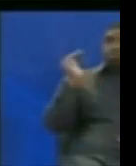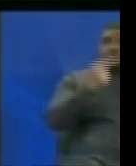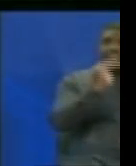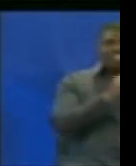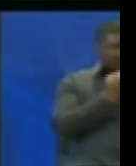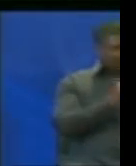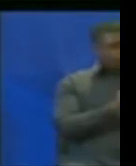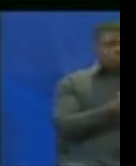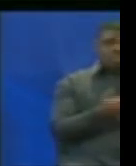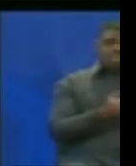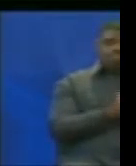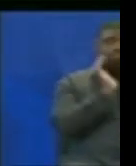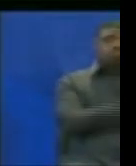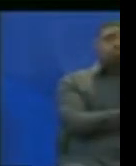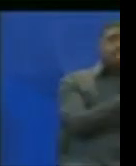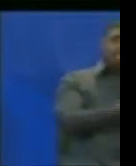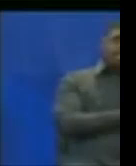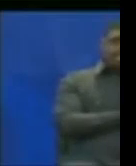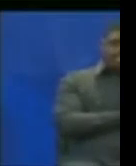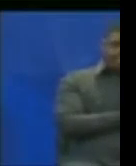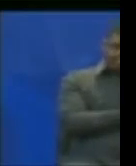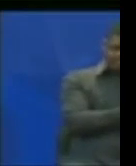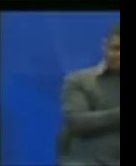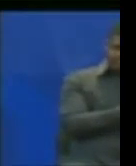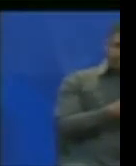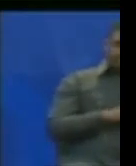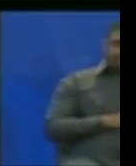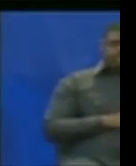kwa sababu magogo uwezo wake ni abiria 50. Asante sana mheshimiwa.